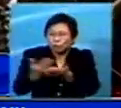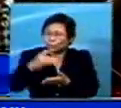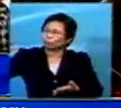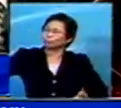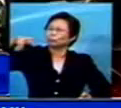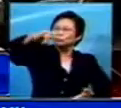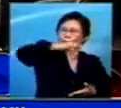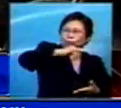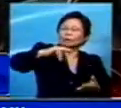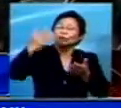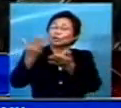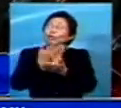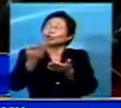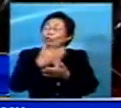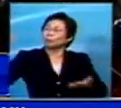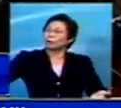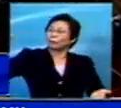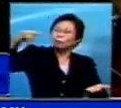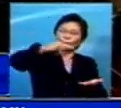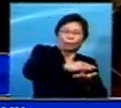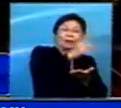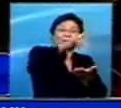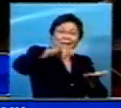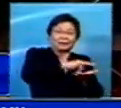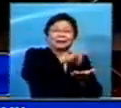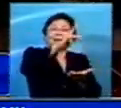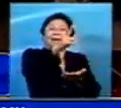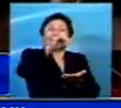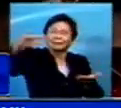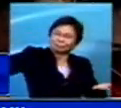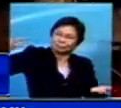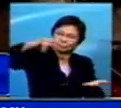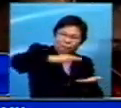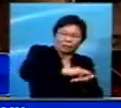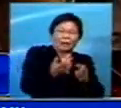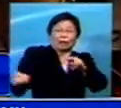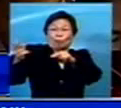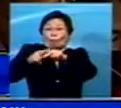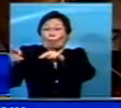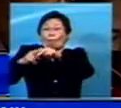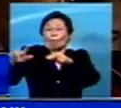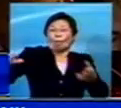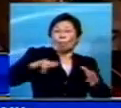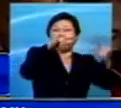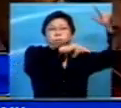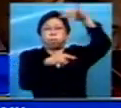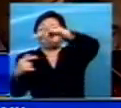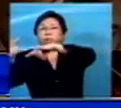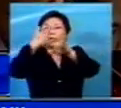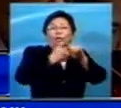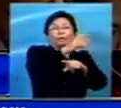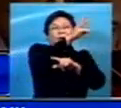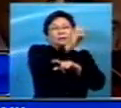at KLIA to facilitate an increase in air traffic from